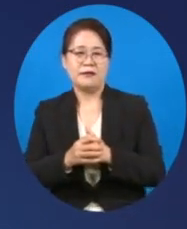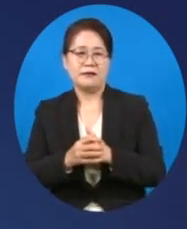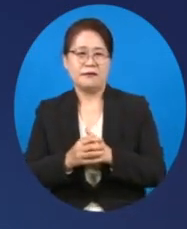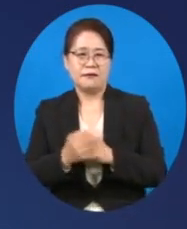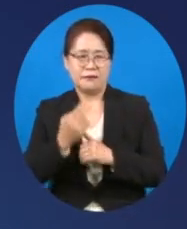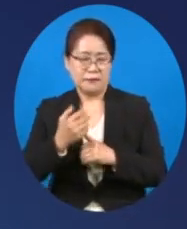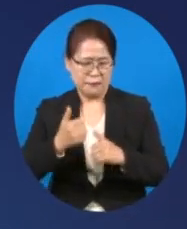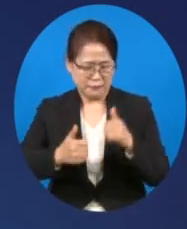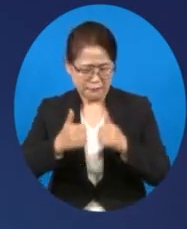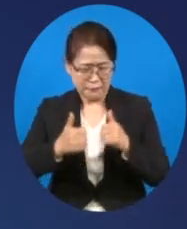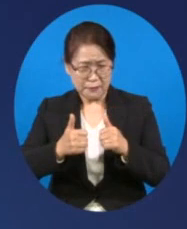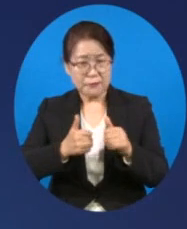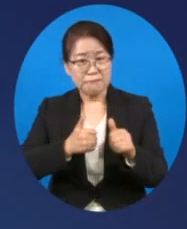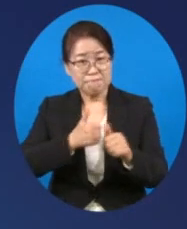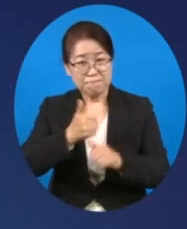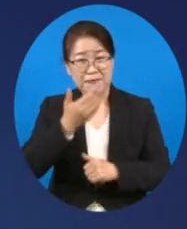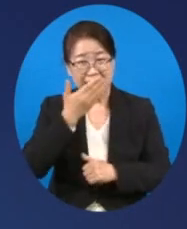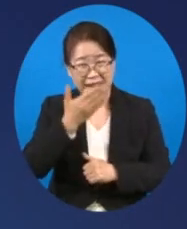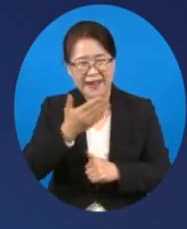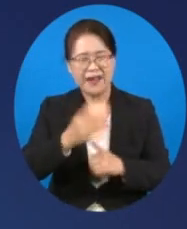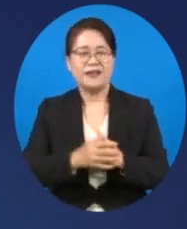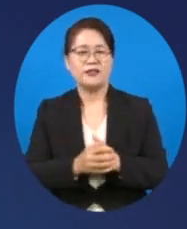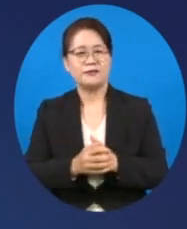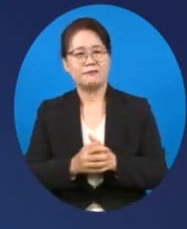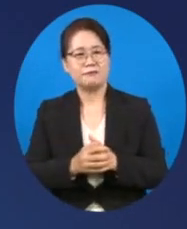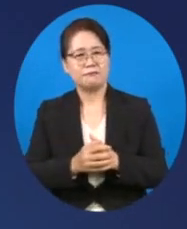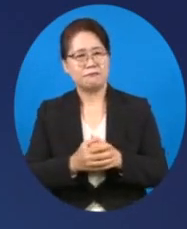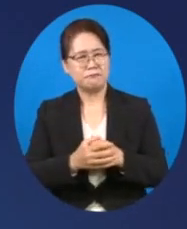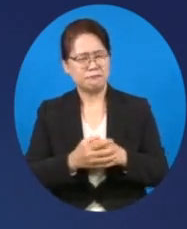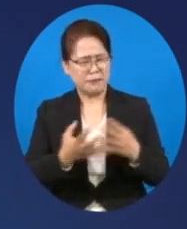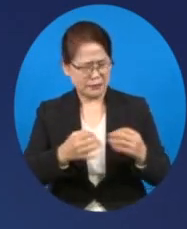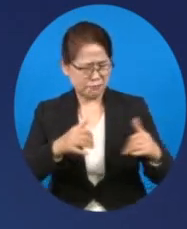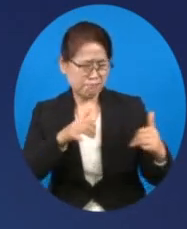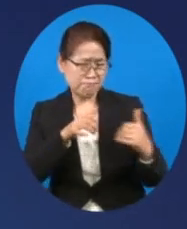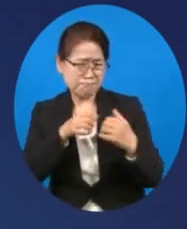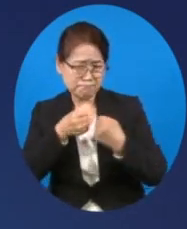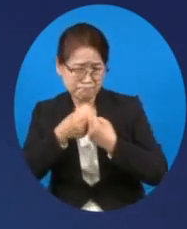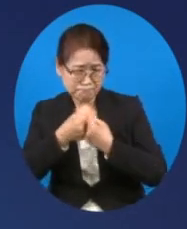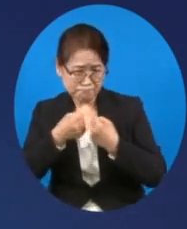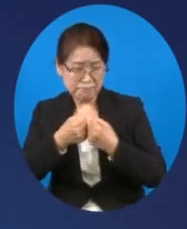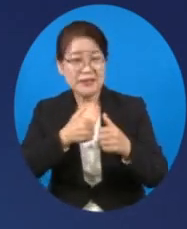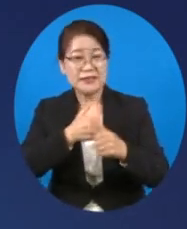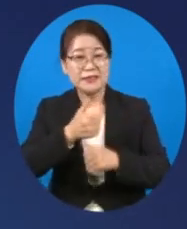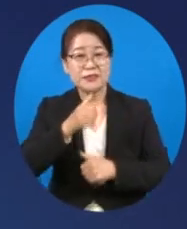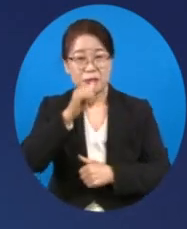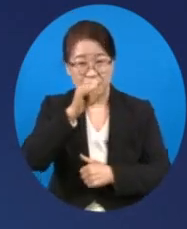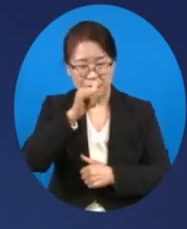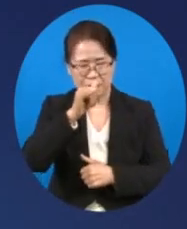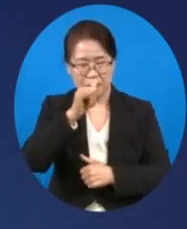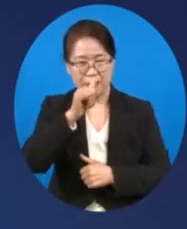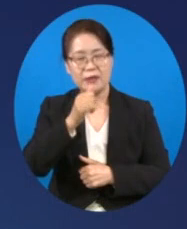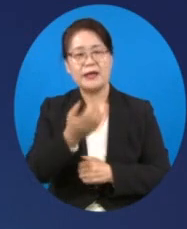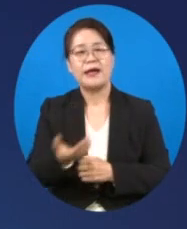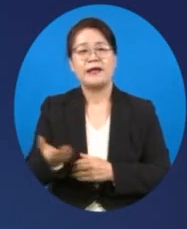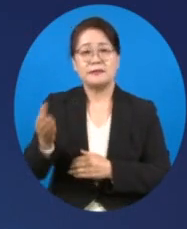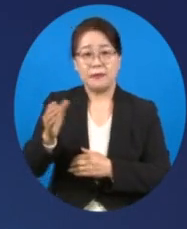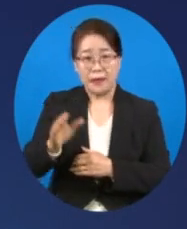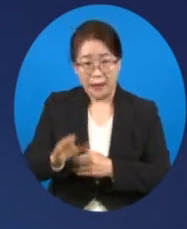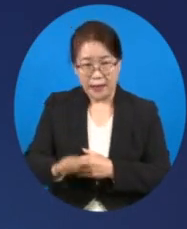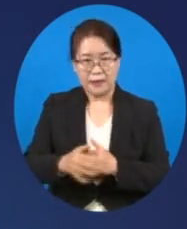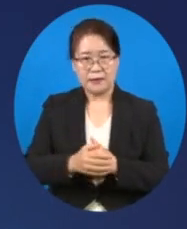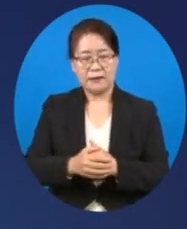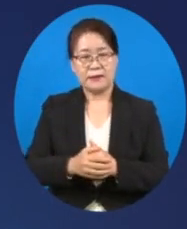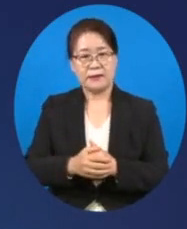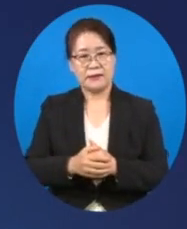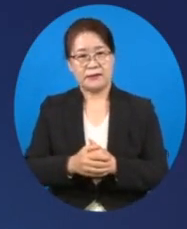생존 경쟁에서의 승리도 있어요 또 많은 싸움에서의 승리도 있습니다 그러나 이것들은요